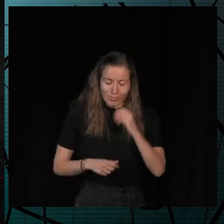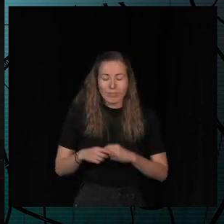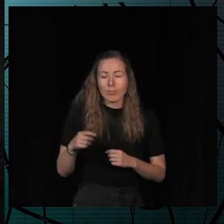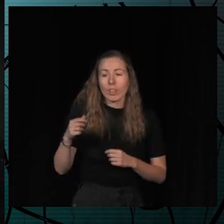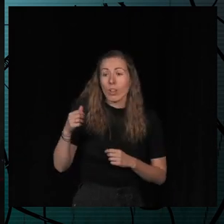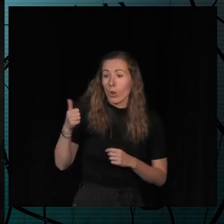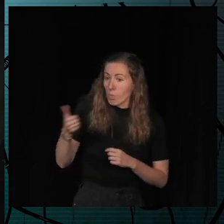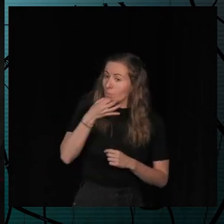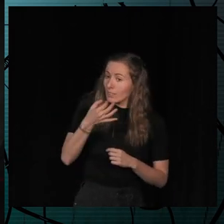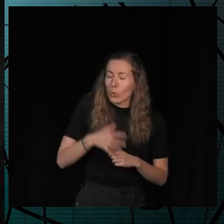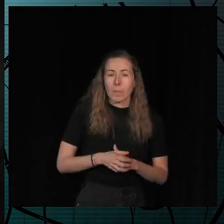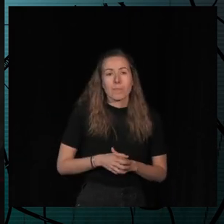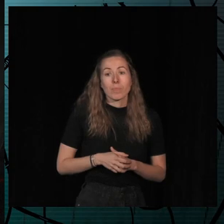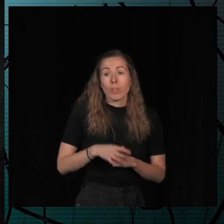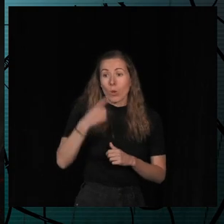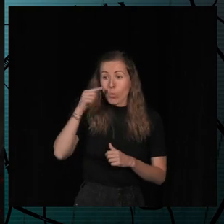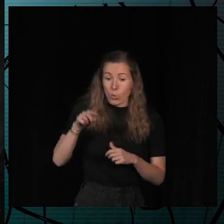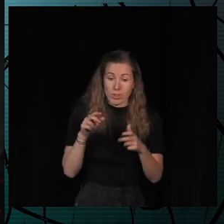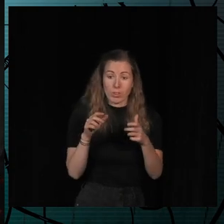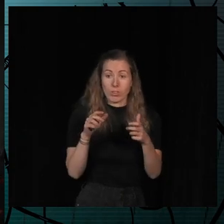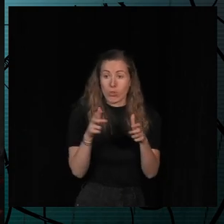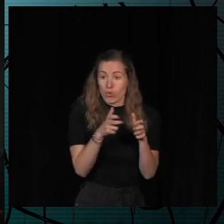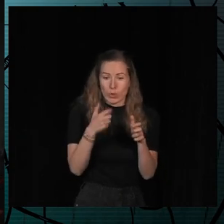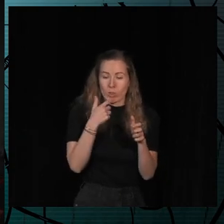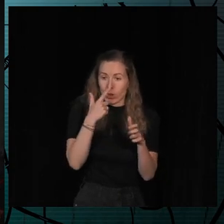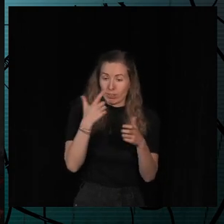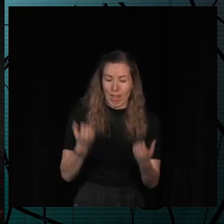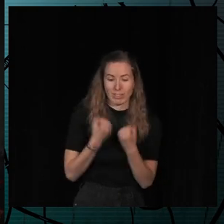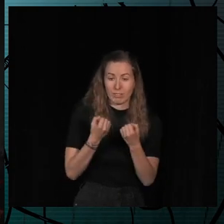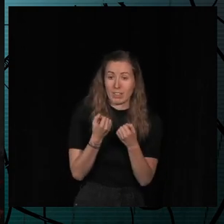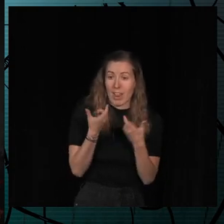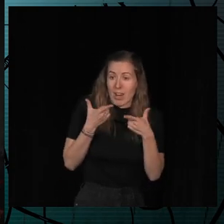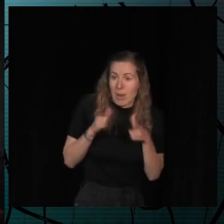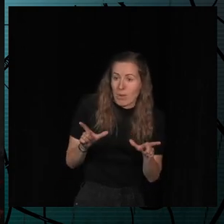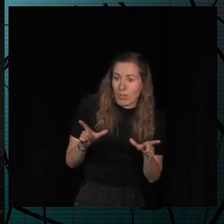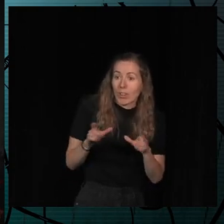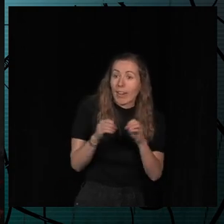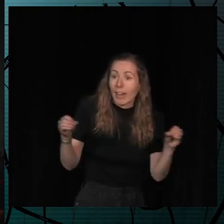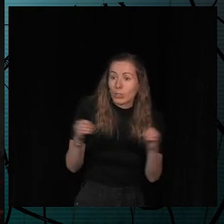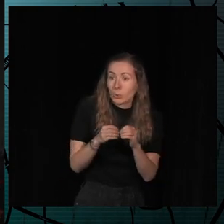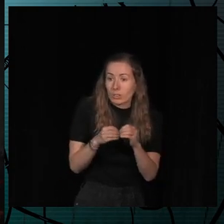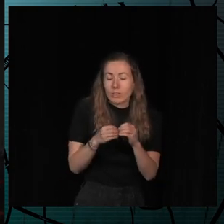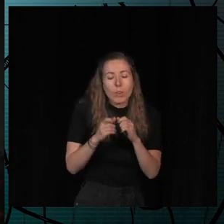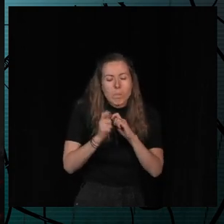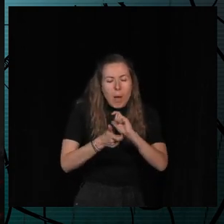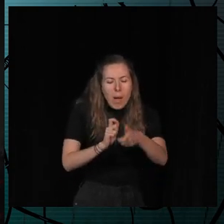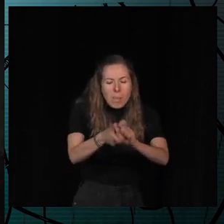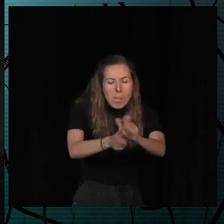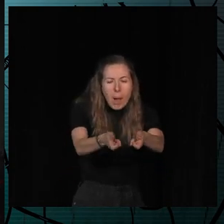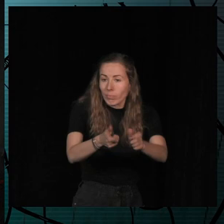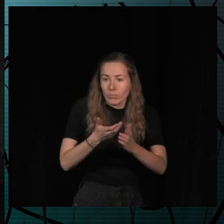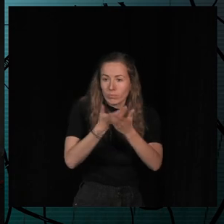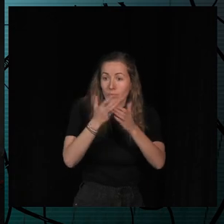jeu pour le pour lui c'est que c'est une activité libre gratuite incertaine ce qui n'est pas le cas pour un serius